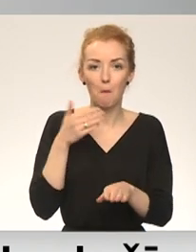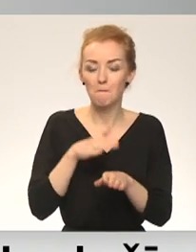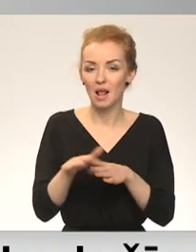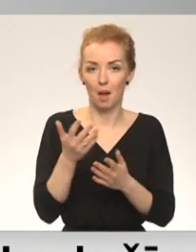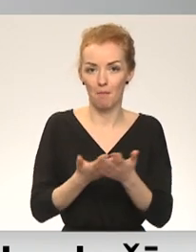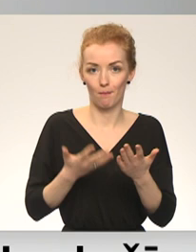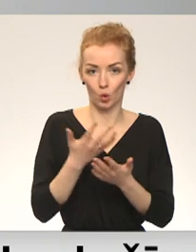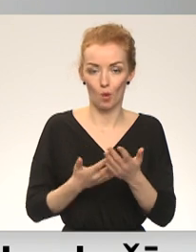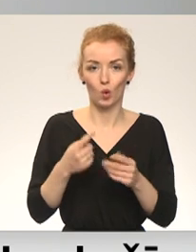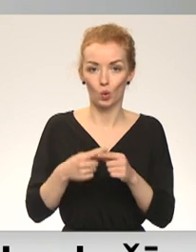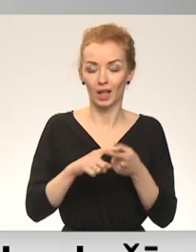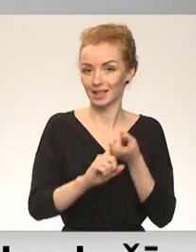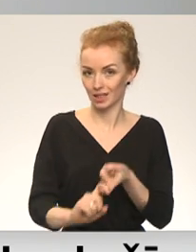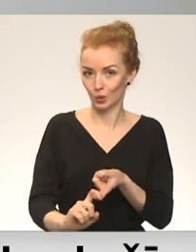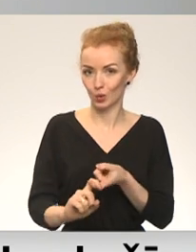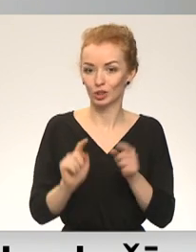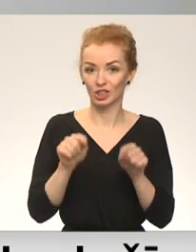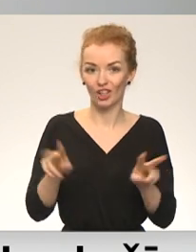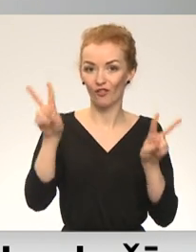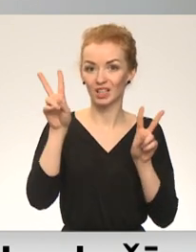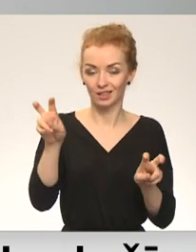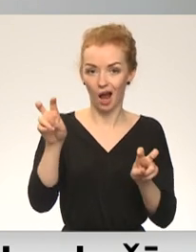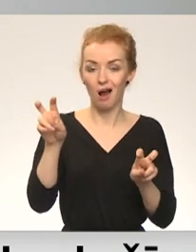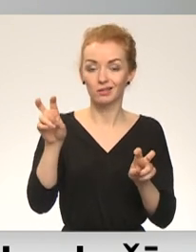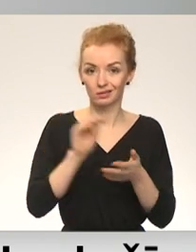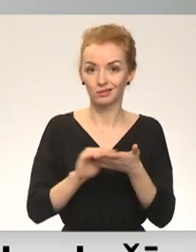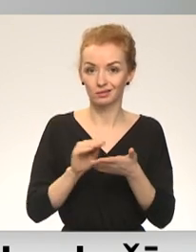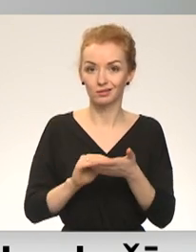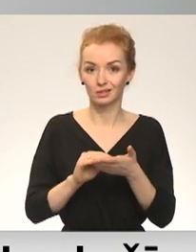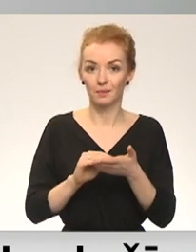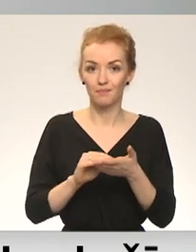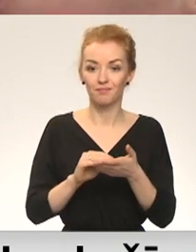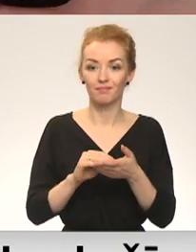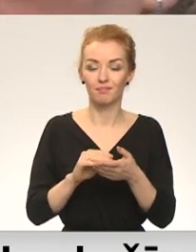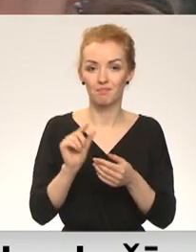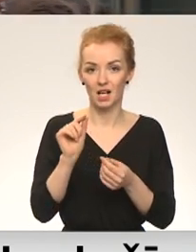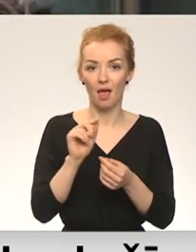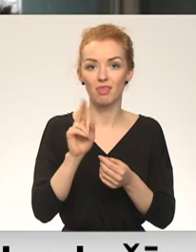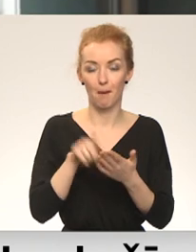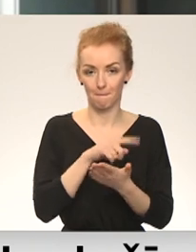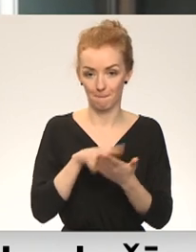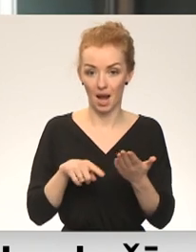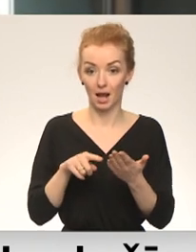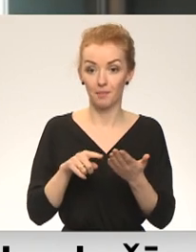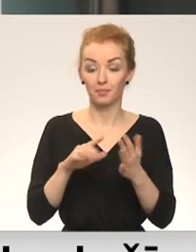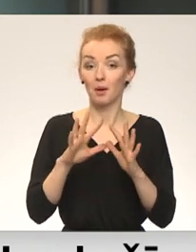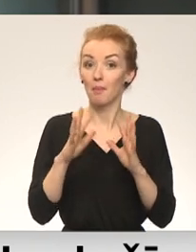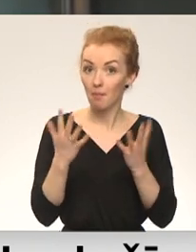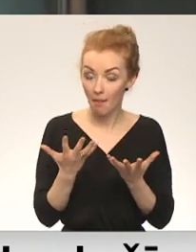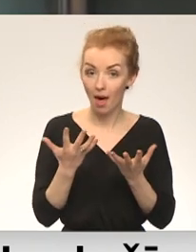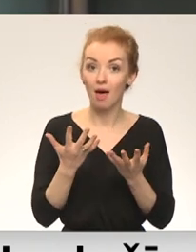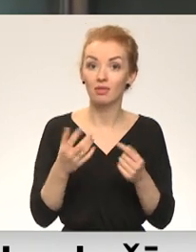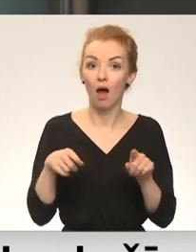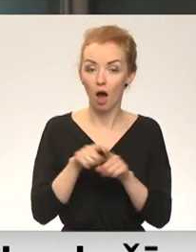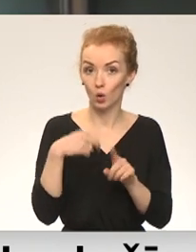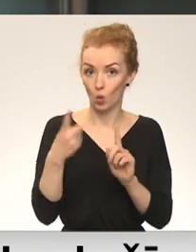pamatojuma, un līdz ar to šīs virsraksts ir vairāk tādā clickbait virsienā. Vienlaikus lielāku rezonanci radīja